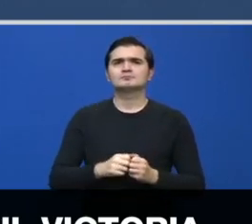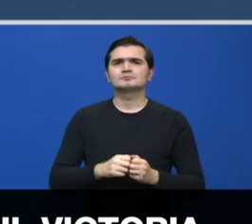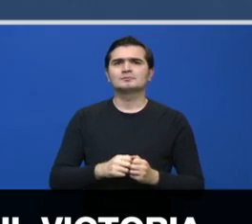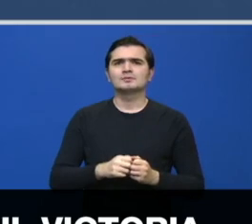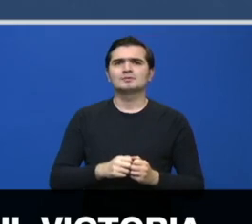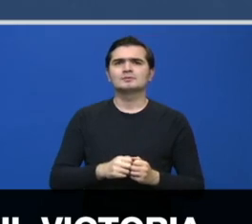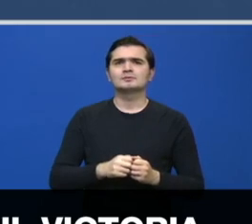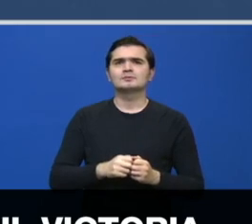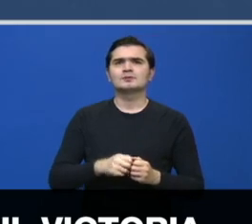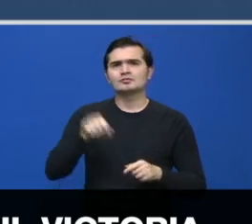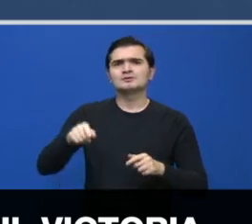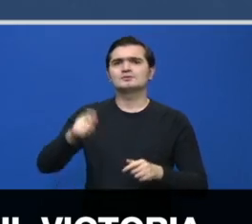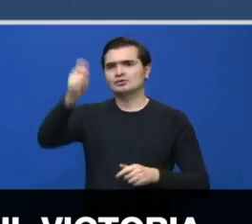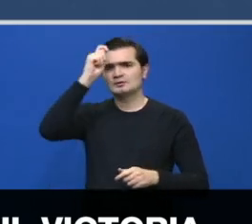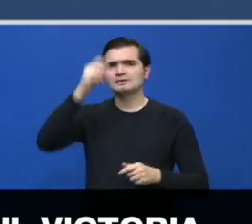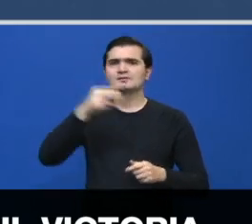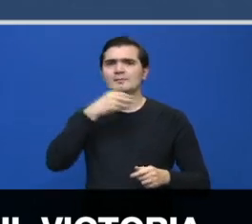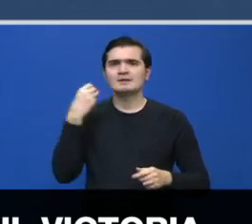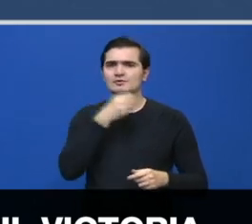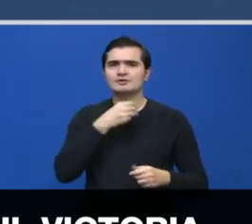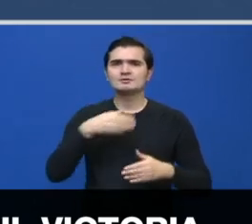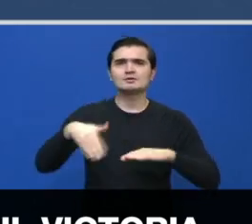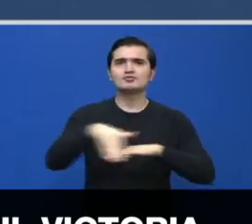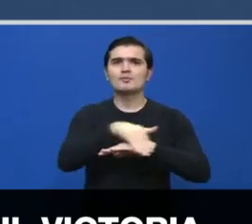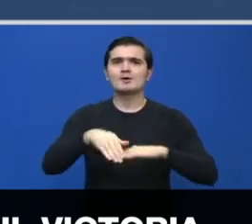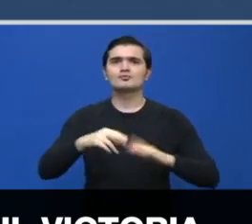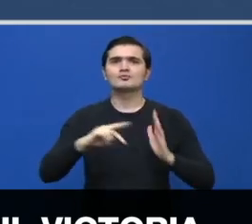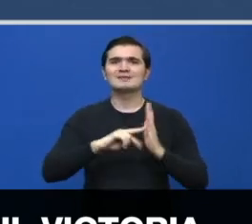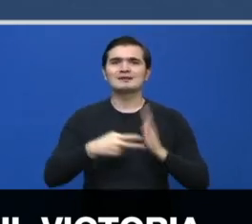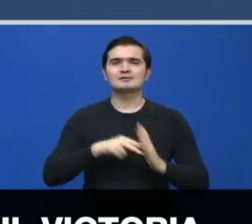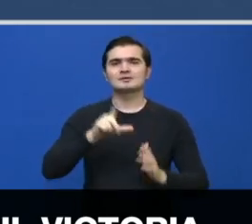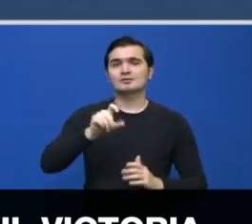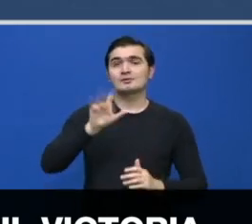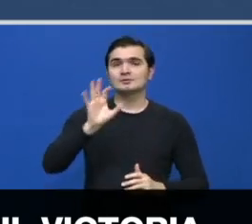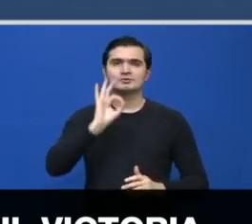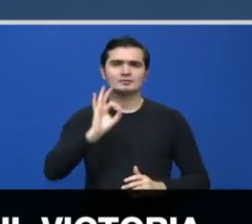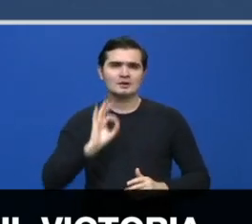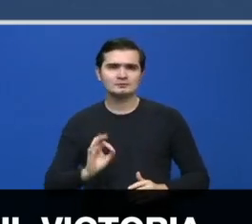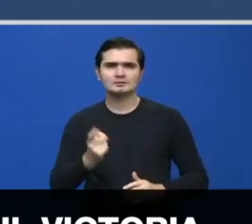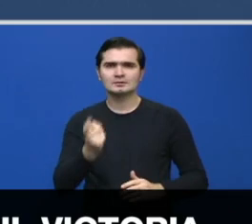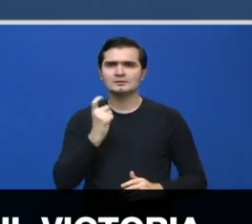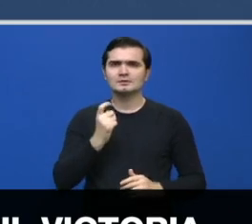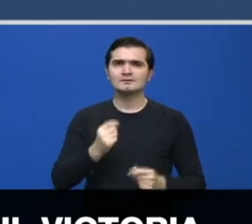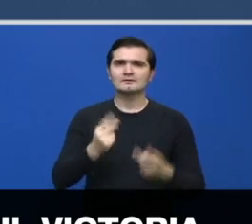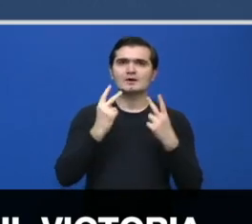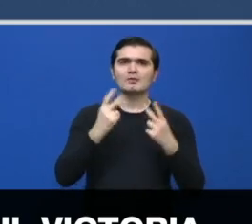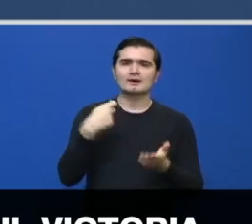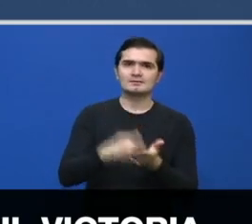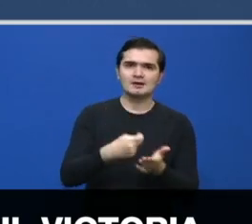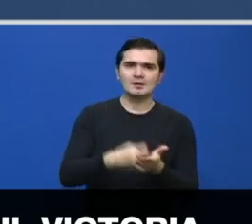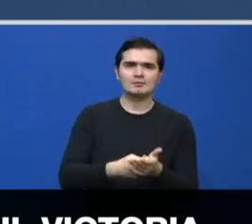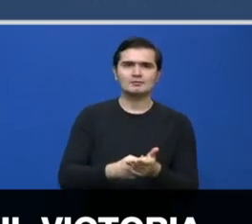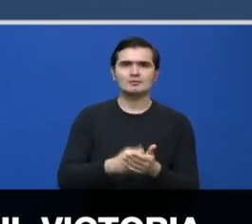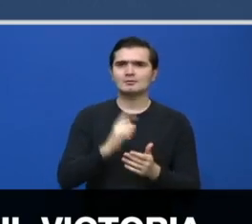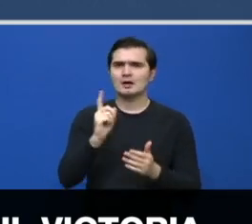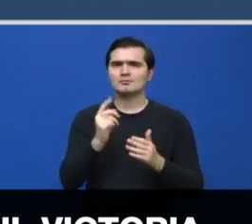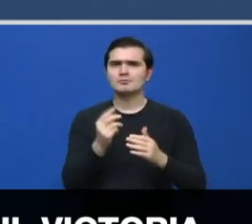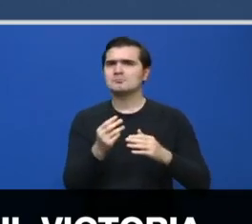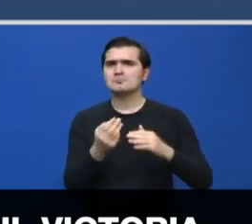acel șomaj tehnic, și anume 75% din contravaloarea salariului, dar nu mai mult de salariul mediu pe